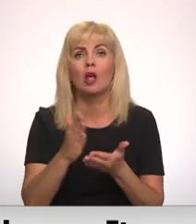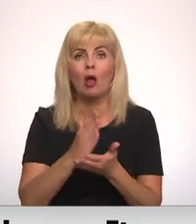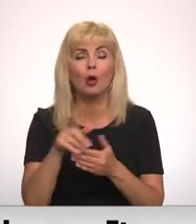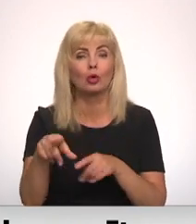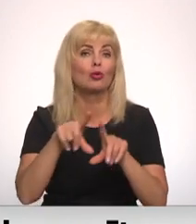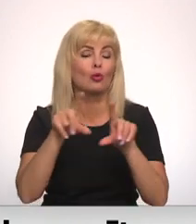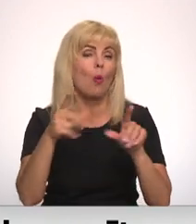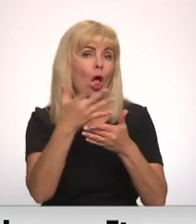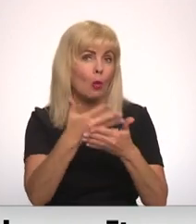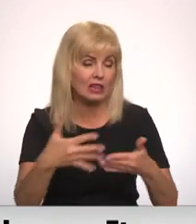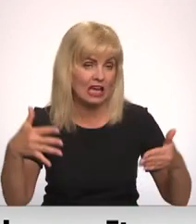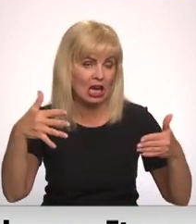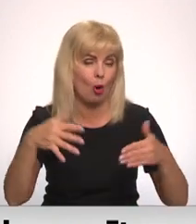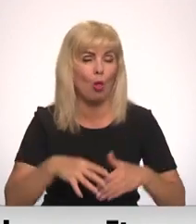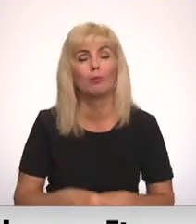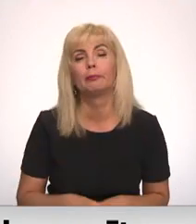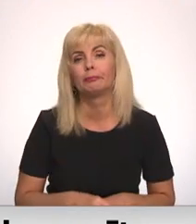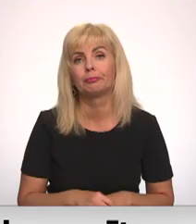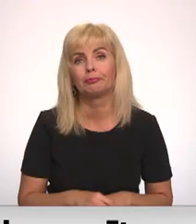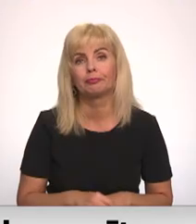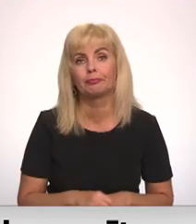tīklu. Vairāk Vita Anstrete.